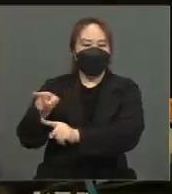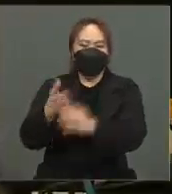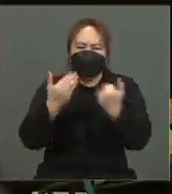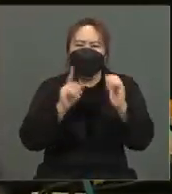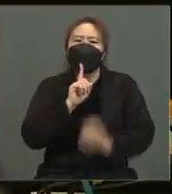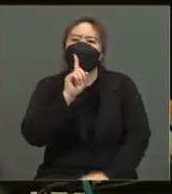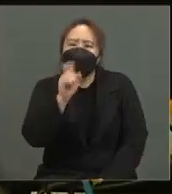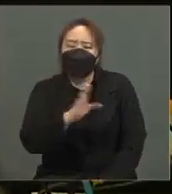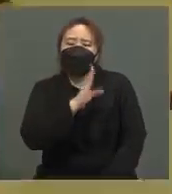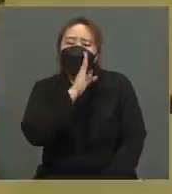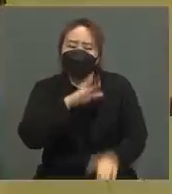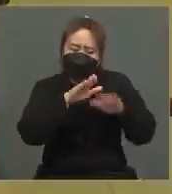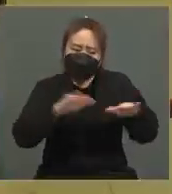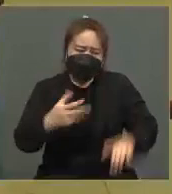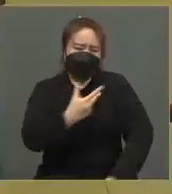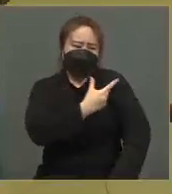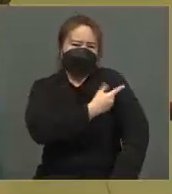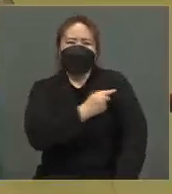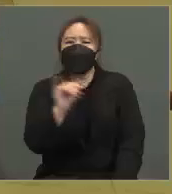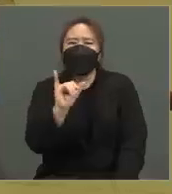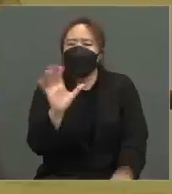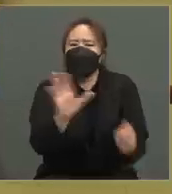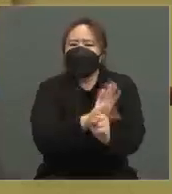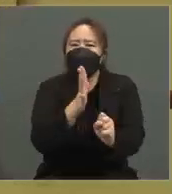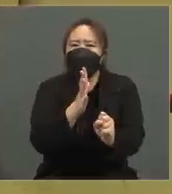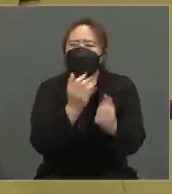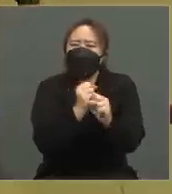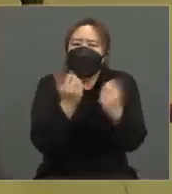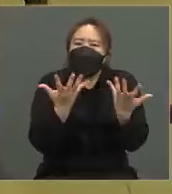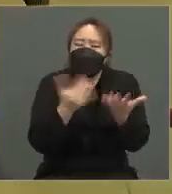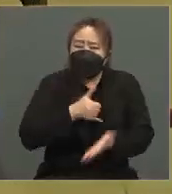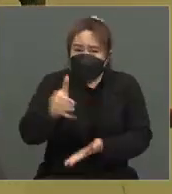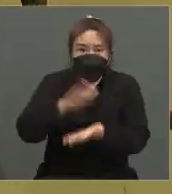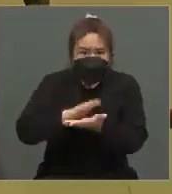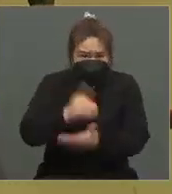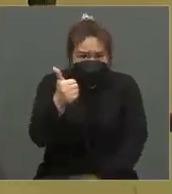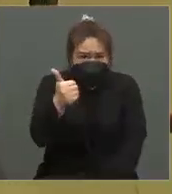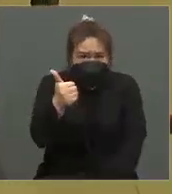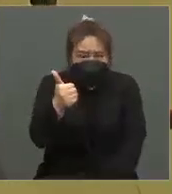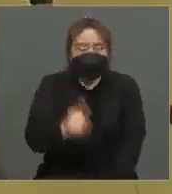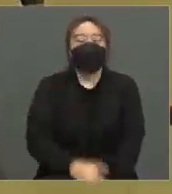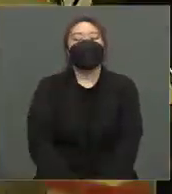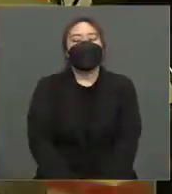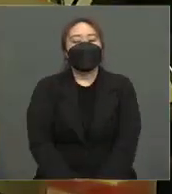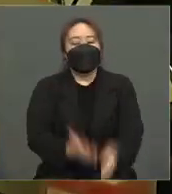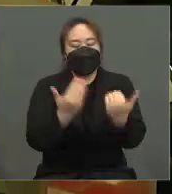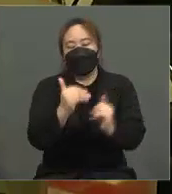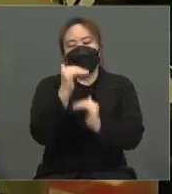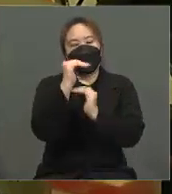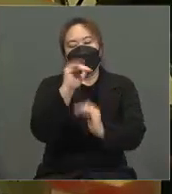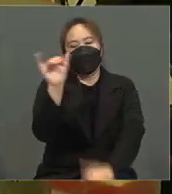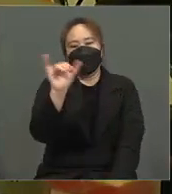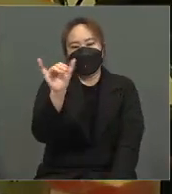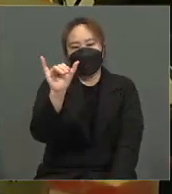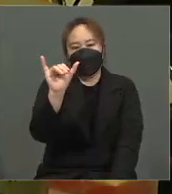าวแล้วถ้าเด็กไม่ได้ฉีดวัคซีนครบล่ ะ จะยังไงจะไปเรียนได้ไหมท่านก็บอกอย่างนี้ครับว่ายังไม่มีการกำหนดนะ